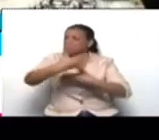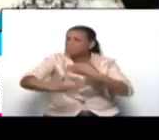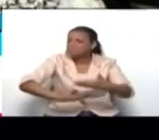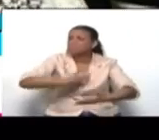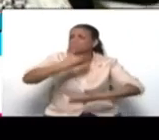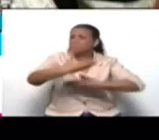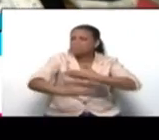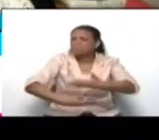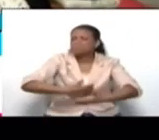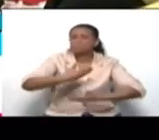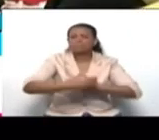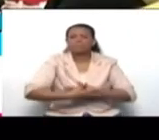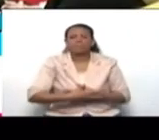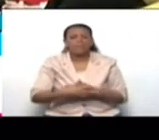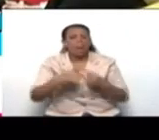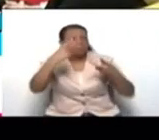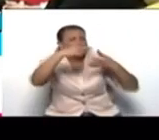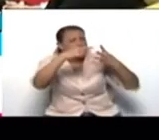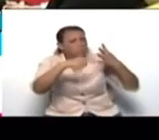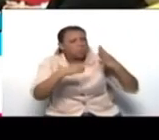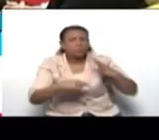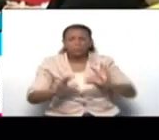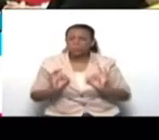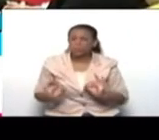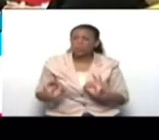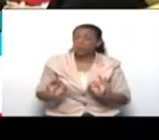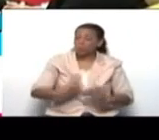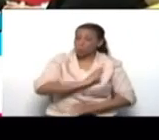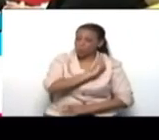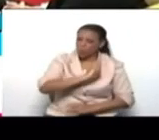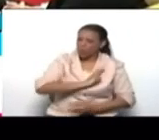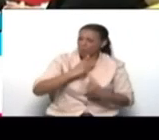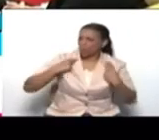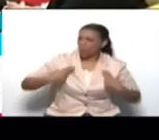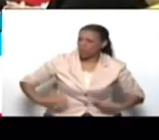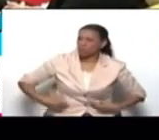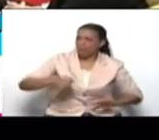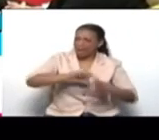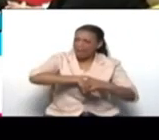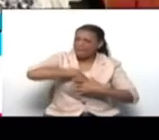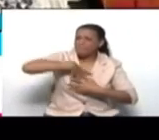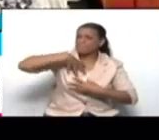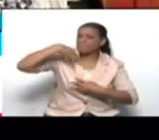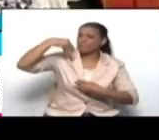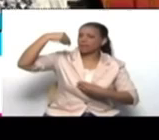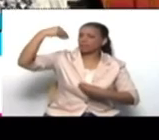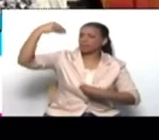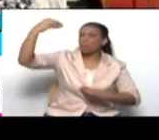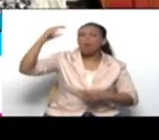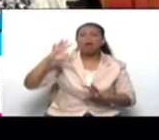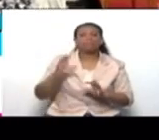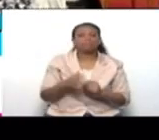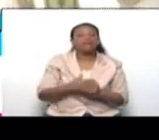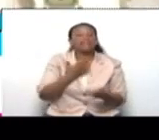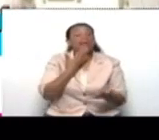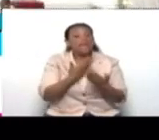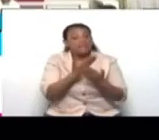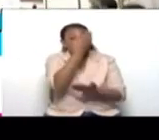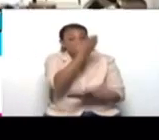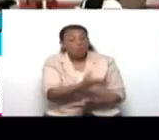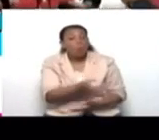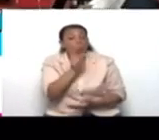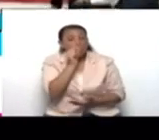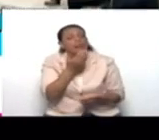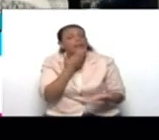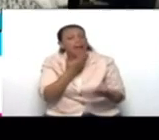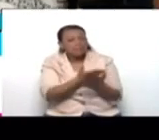posso qualificare come eccezionale in ogni punto di vista, il punto di vista umano, religioso, spirituale. E